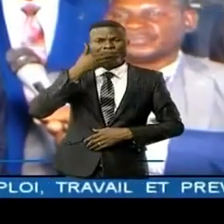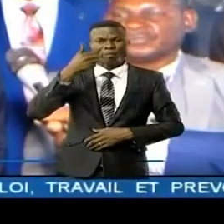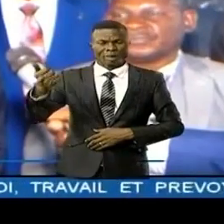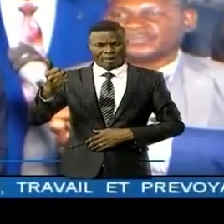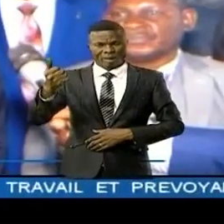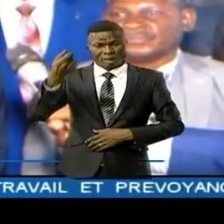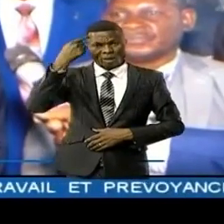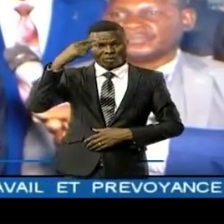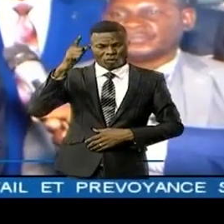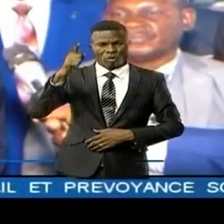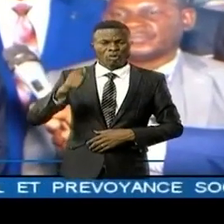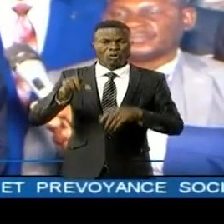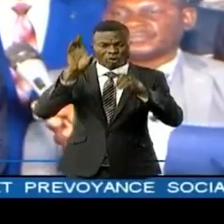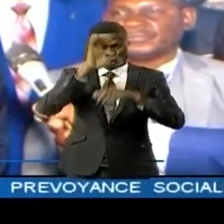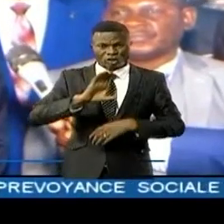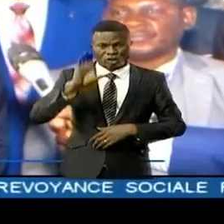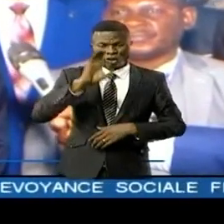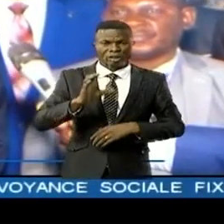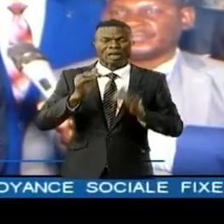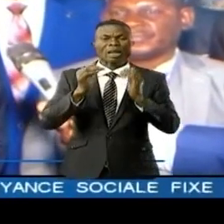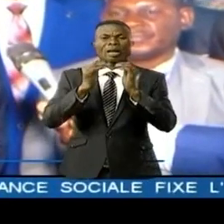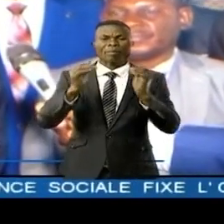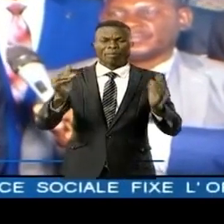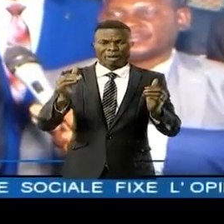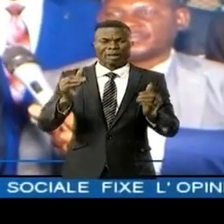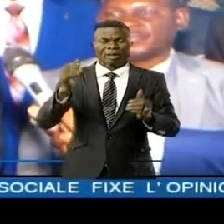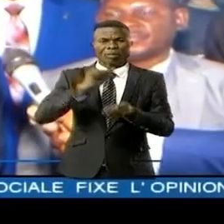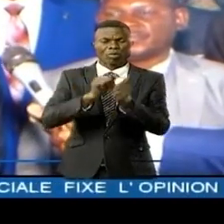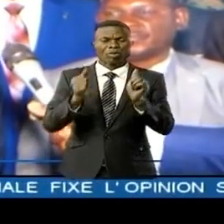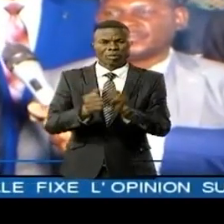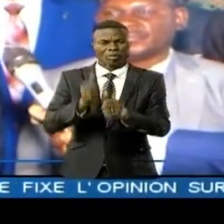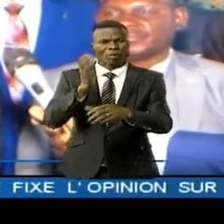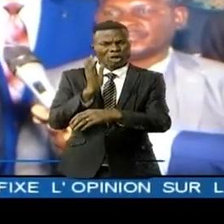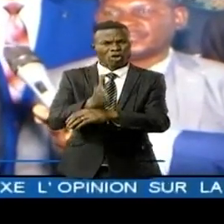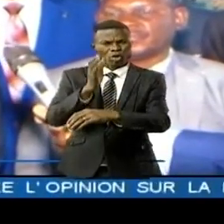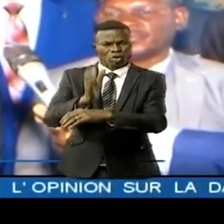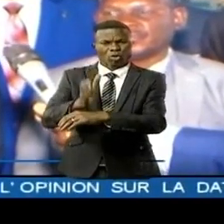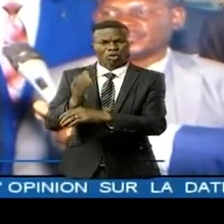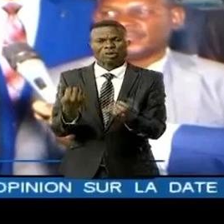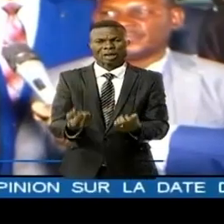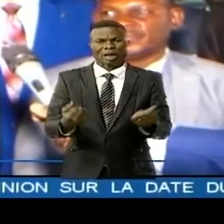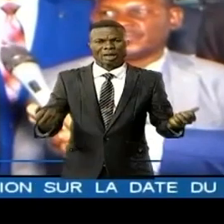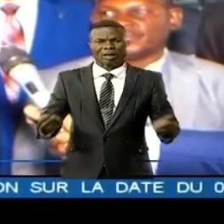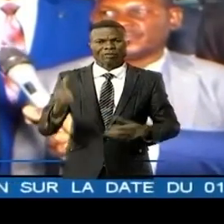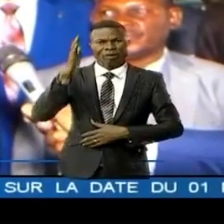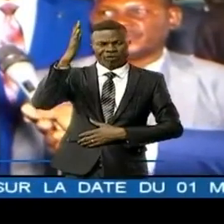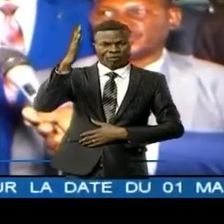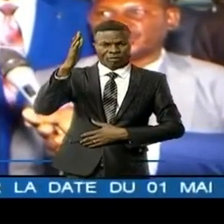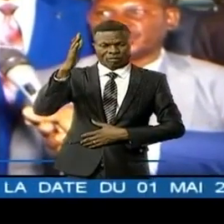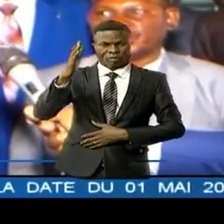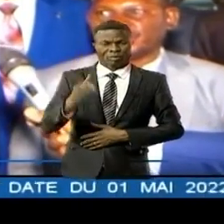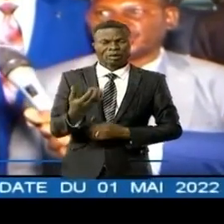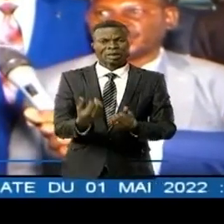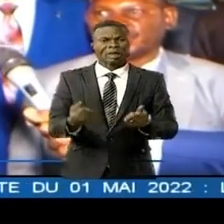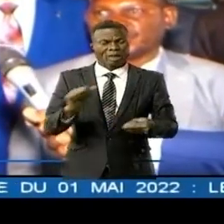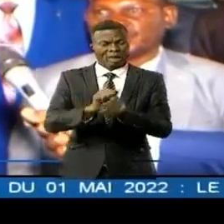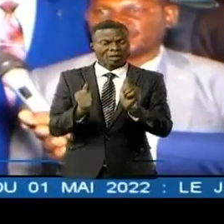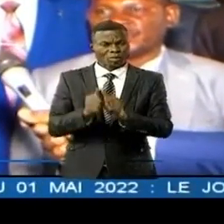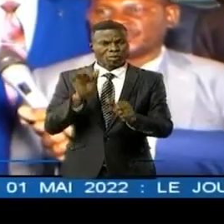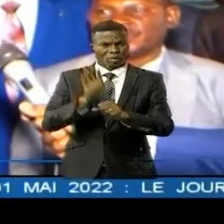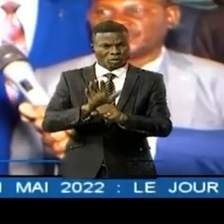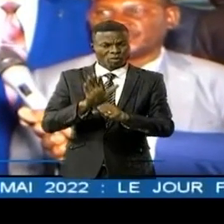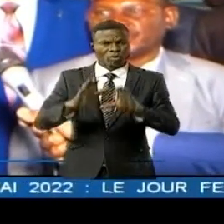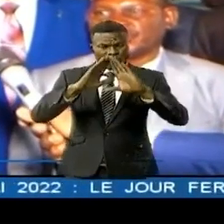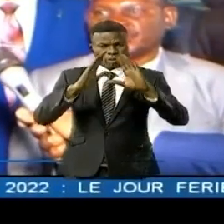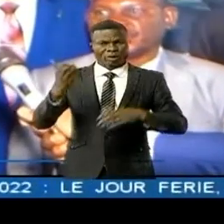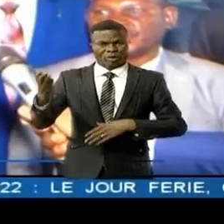nous puissions aussi donner nos conseils à nos enfants, parce que le brebis galaise ne manque pas dans toutes les maisons.